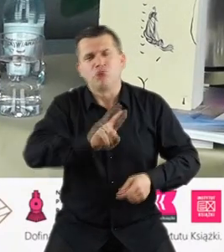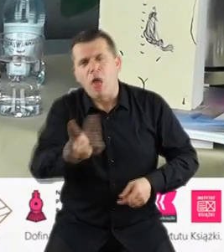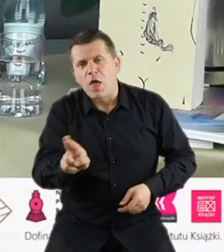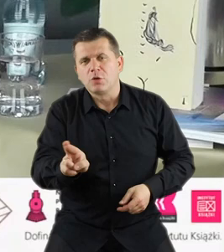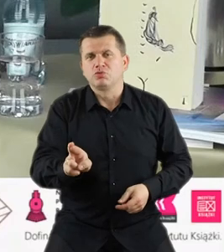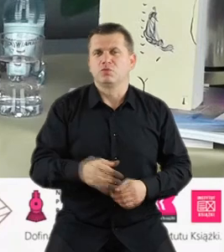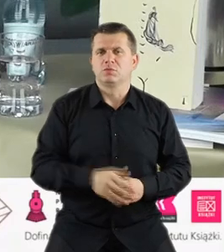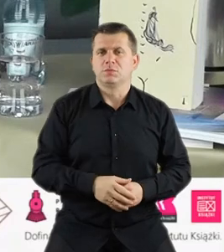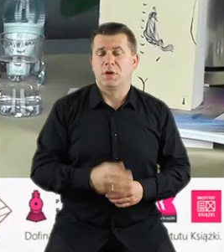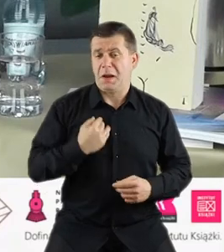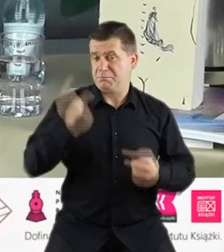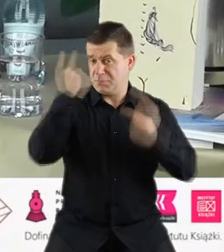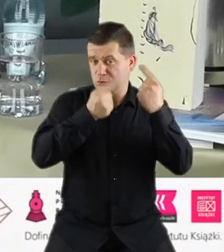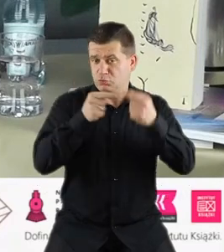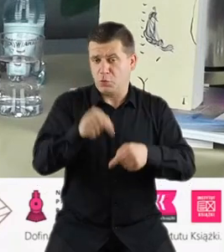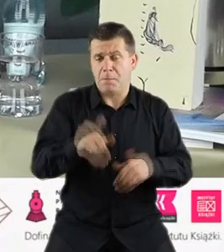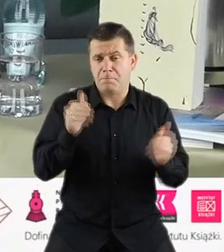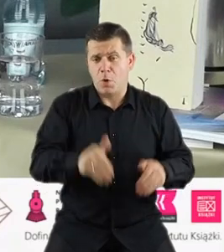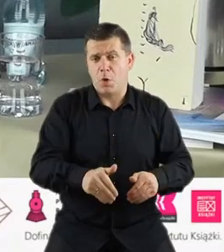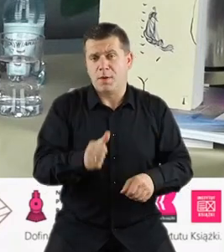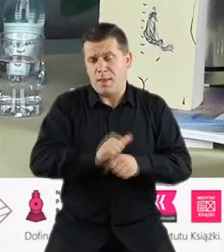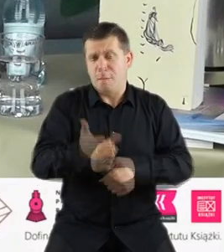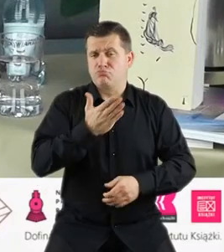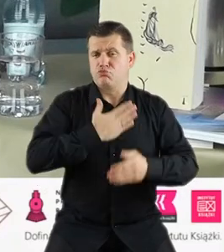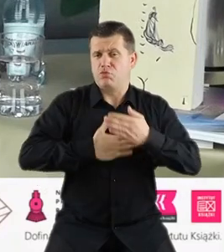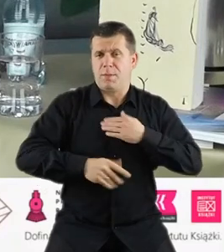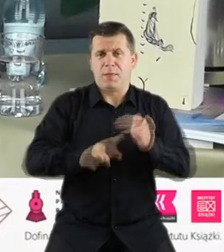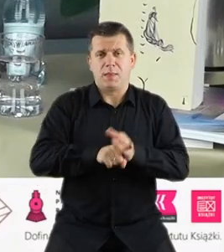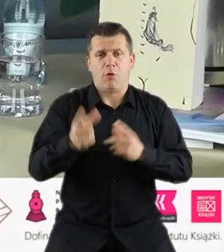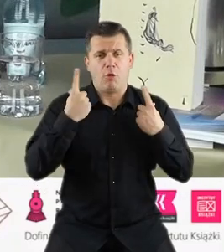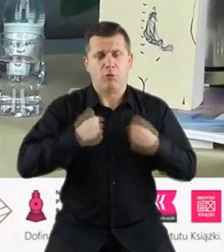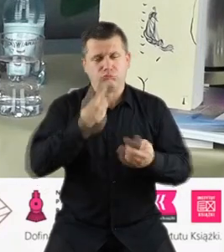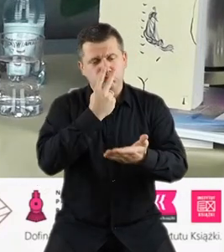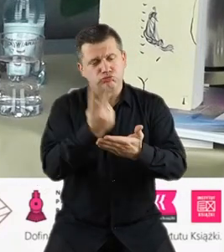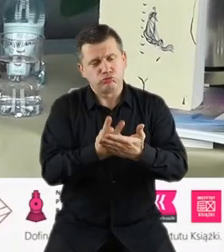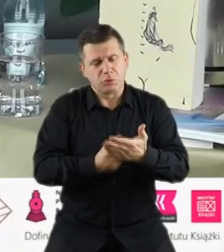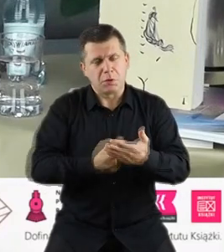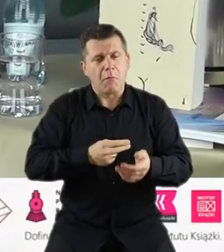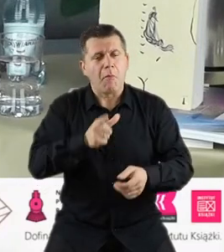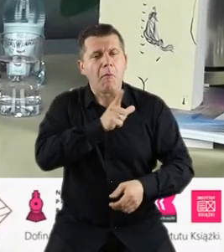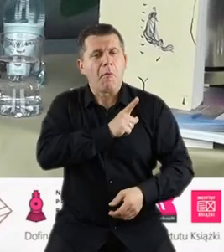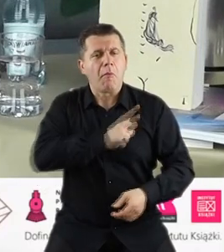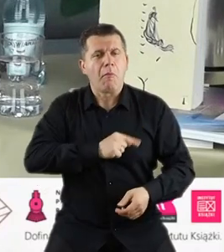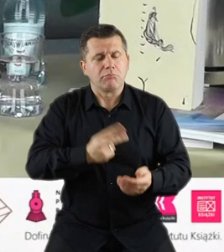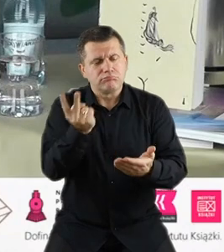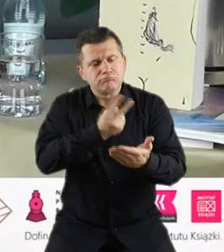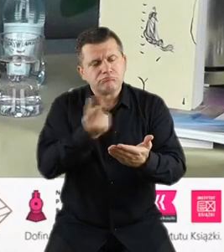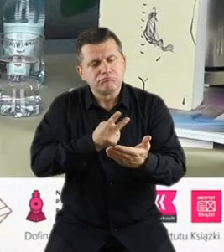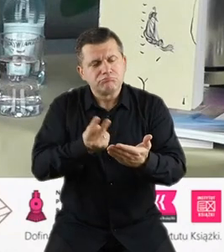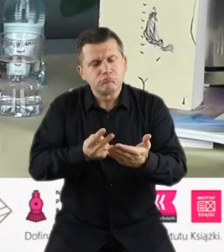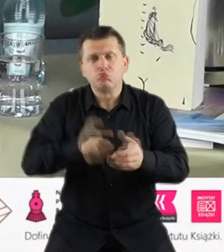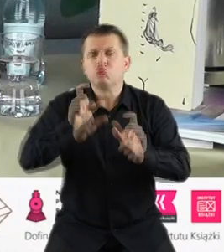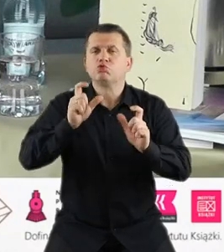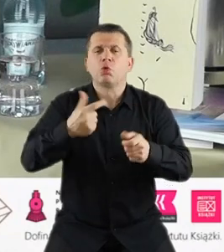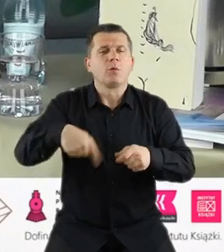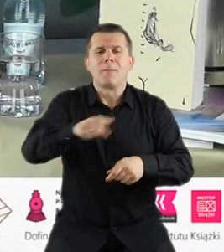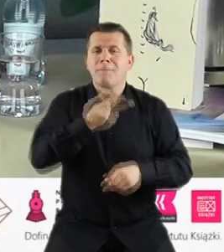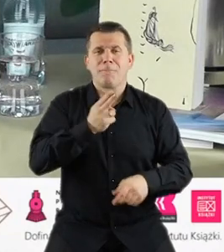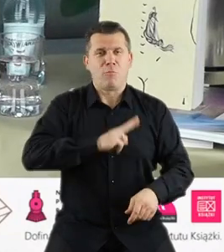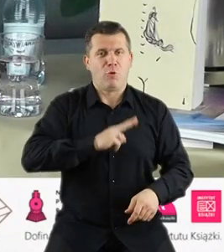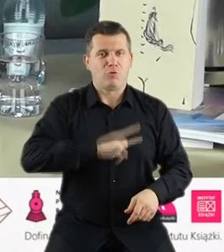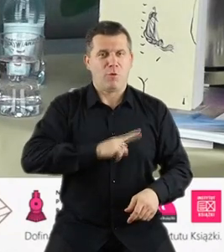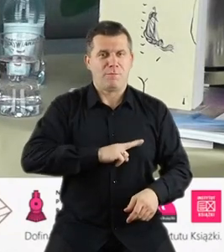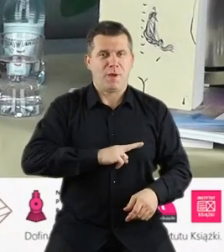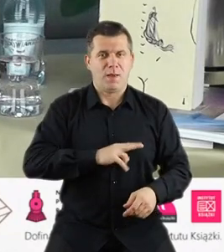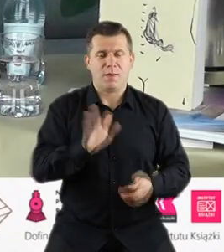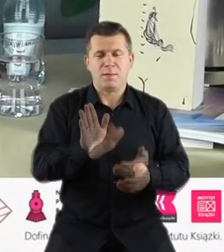przedmioty. Wydaje mi się, że to może być przyjemne dla czytelnika prześledzić sobie, co się komu spodoba, tak?